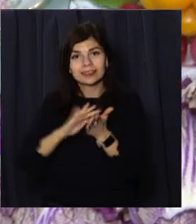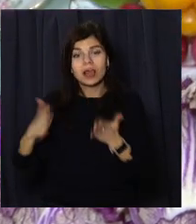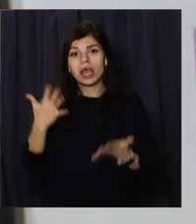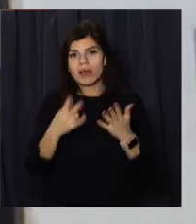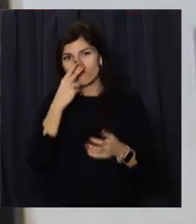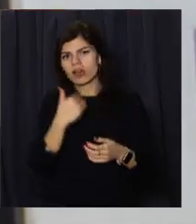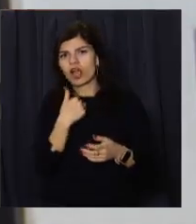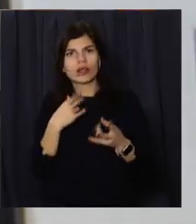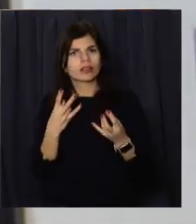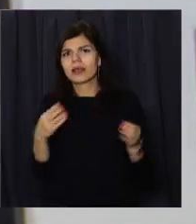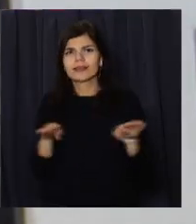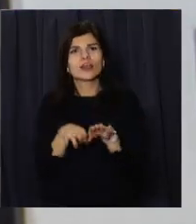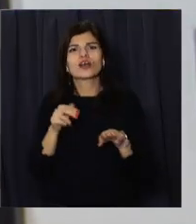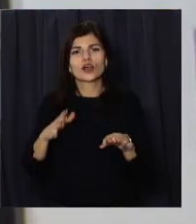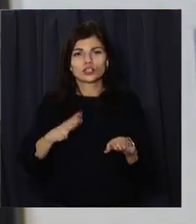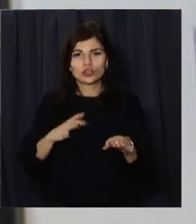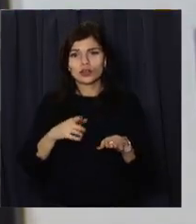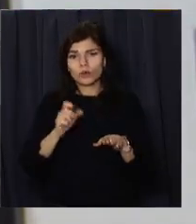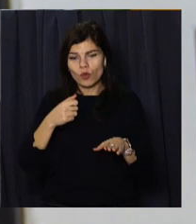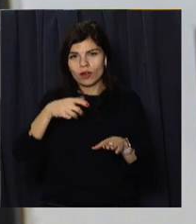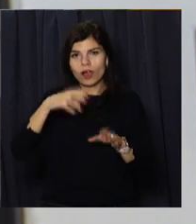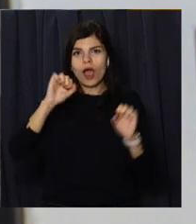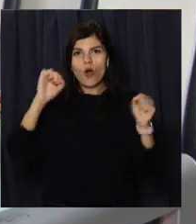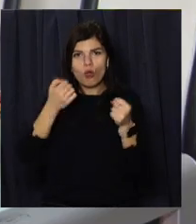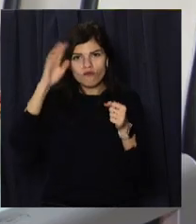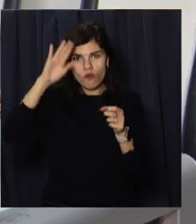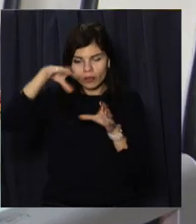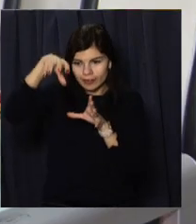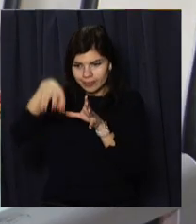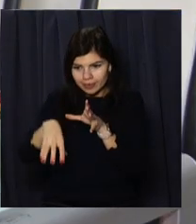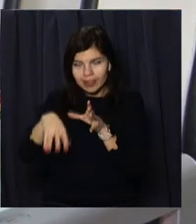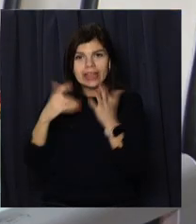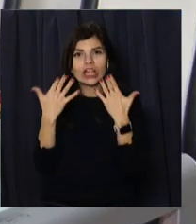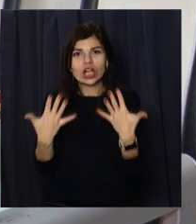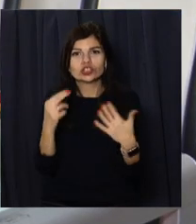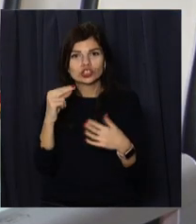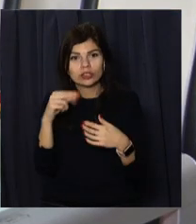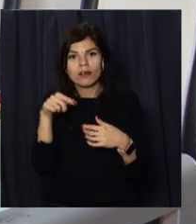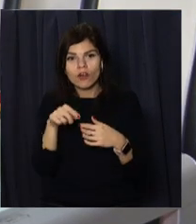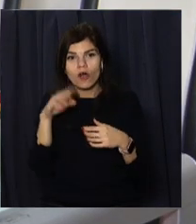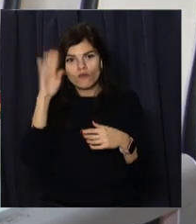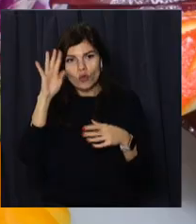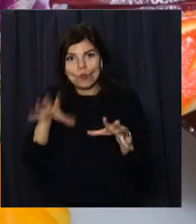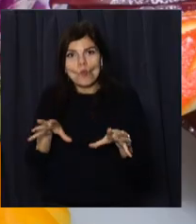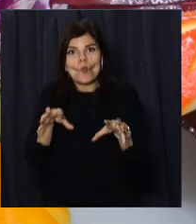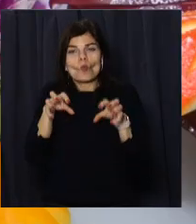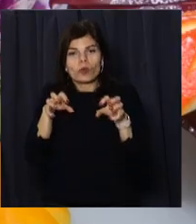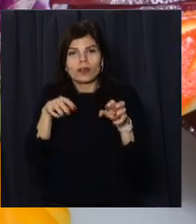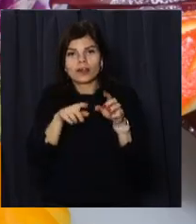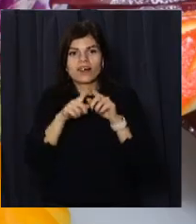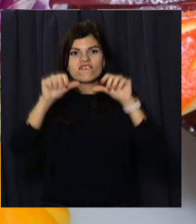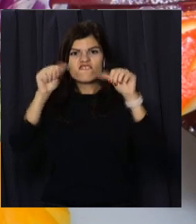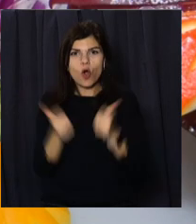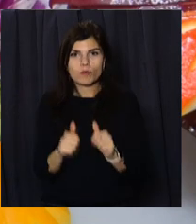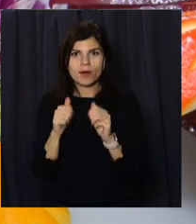декілька годин. За цей час вона насититься рідиною та прийме необхідну форму. Прикрасити тарілку можна овочевим мереживом. Для